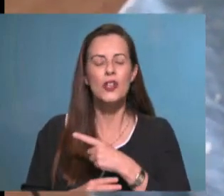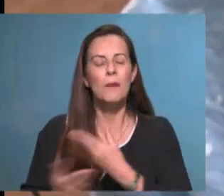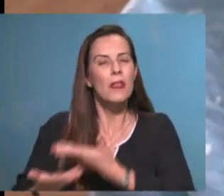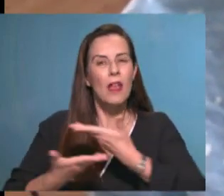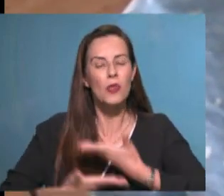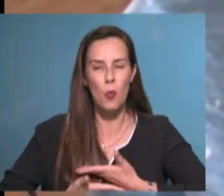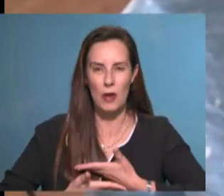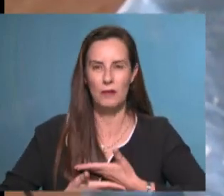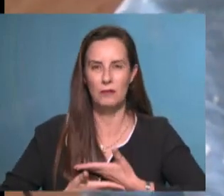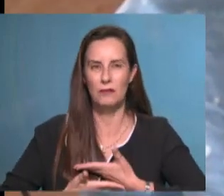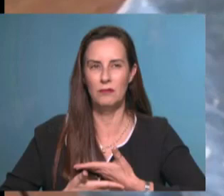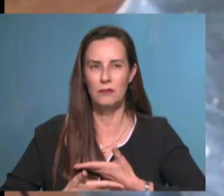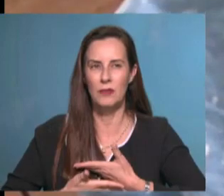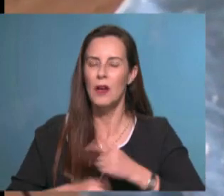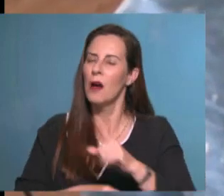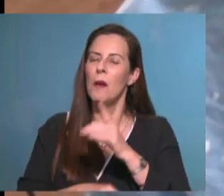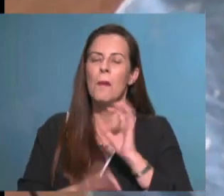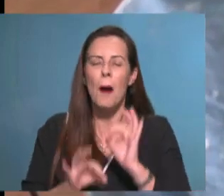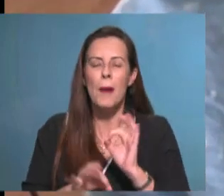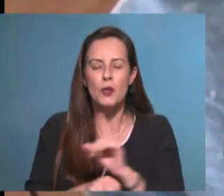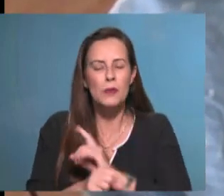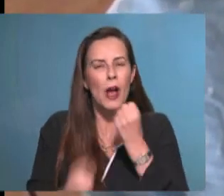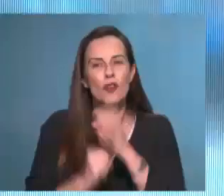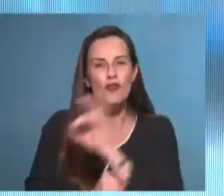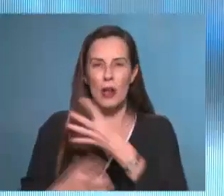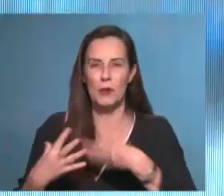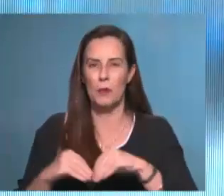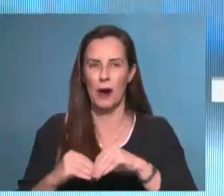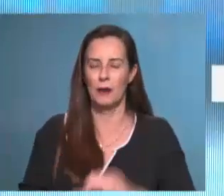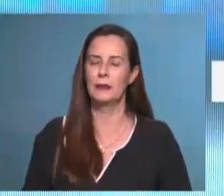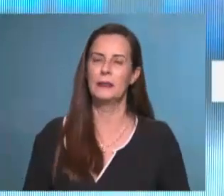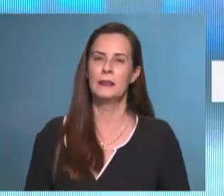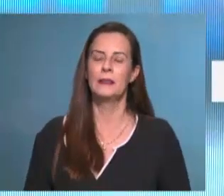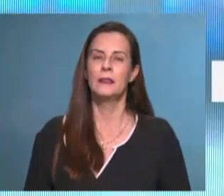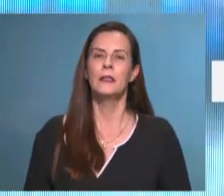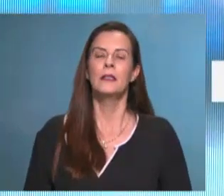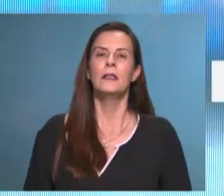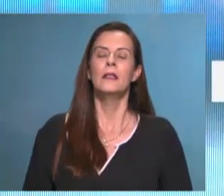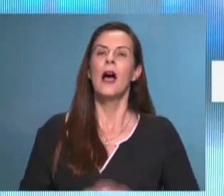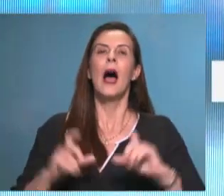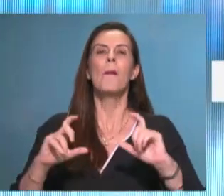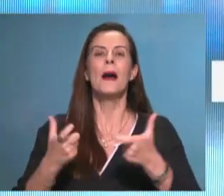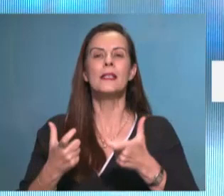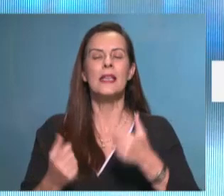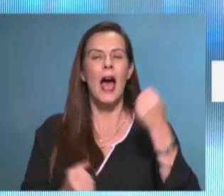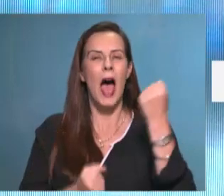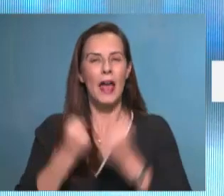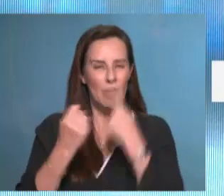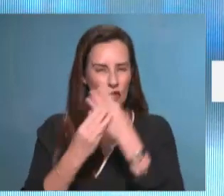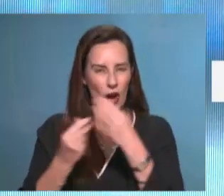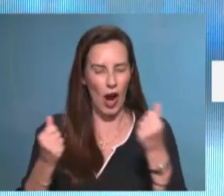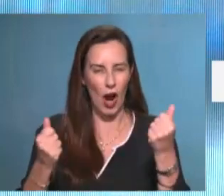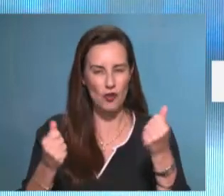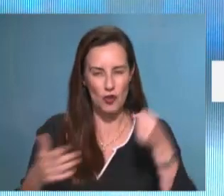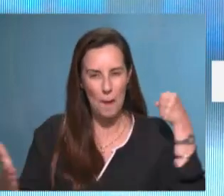התרומה הקשה מאוד שלהם. באותו עניין, מעצרו של הנהג החשוד בהריגתו והפקרתו